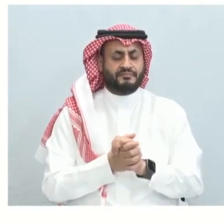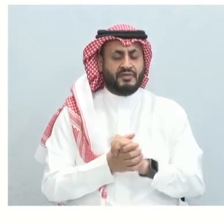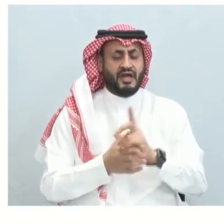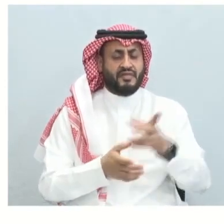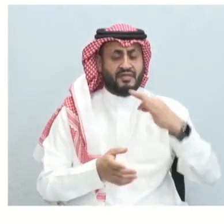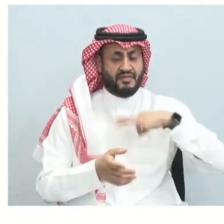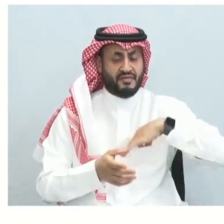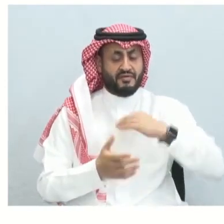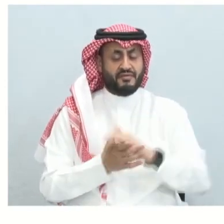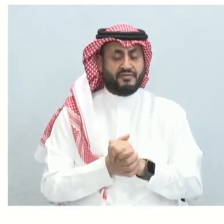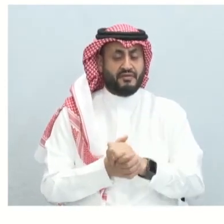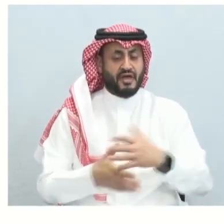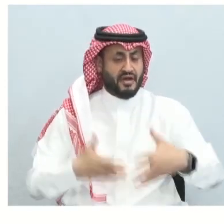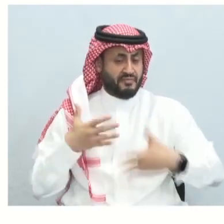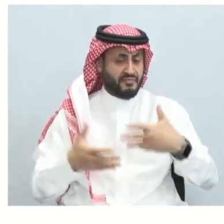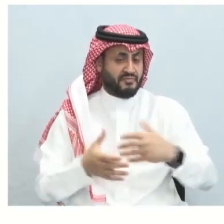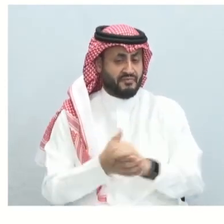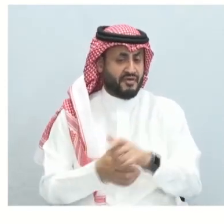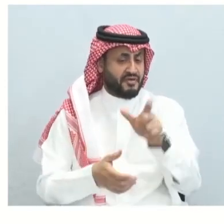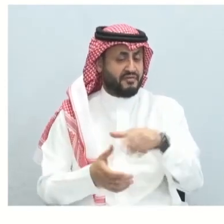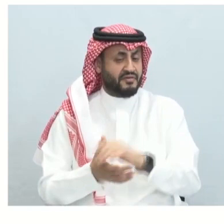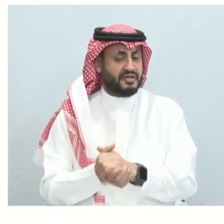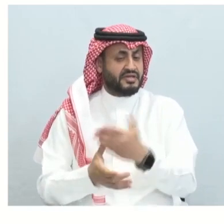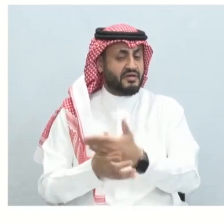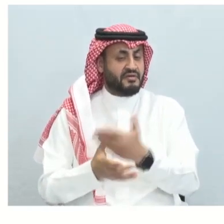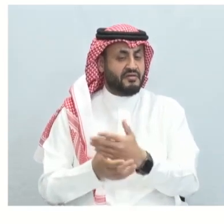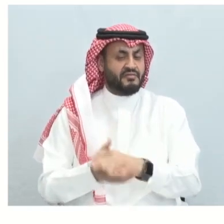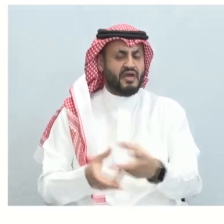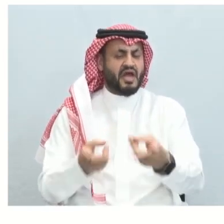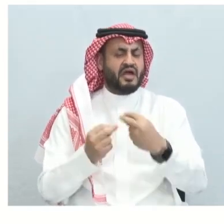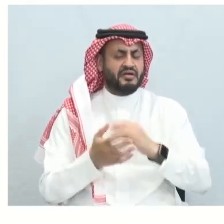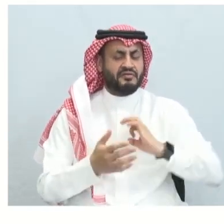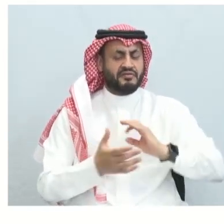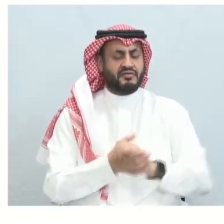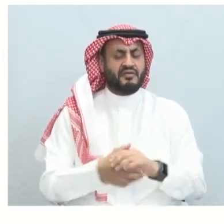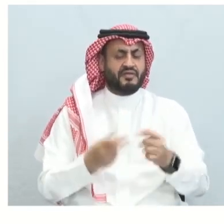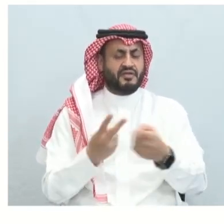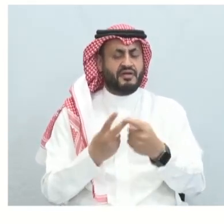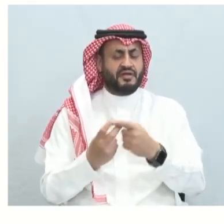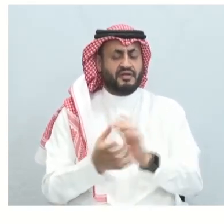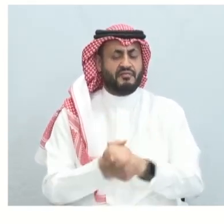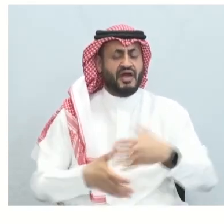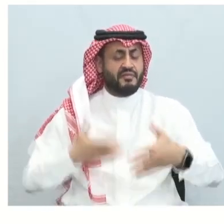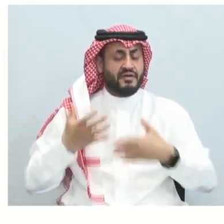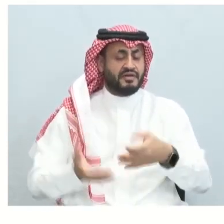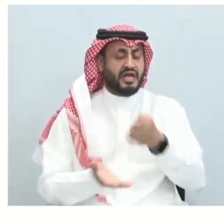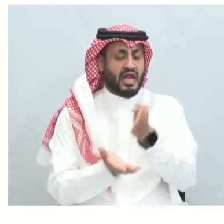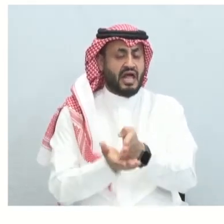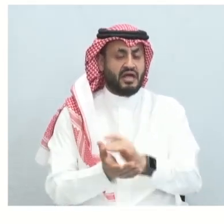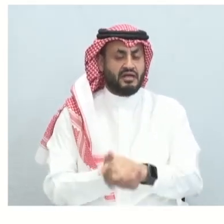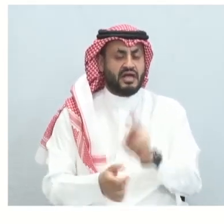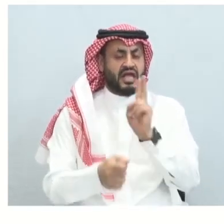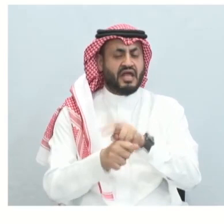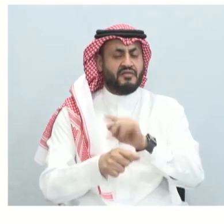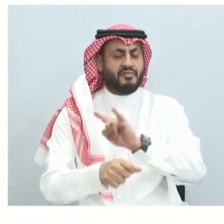الثمره اذا مازحت احدا فانا امازح بالحق ولا اكذب بالحق ولا ولا اكذب